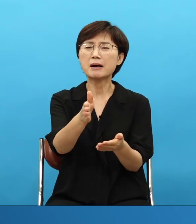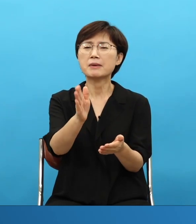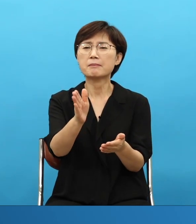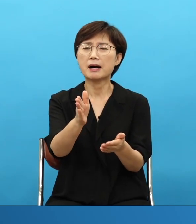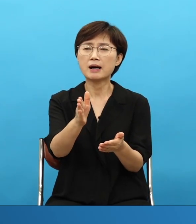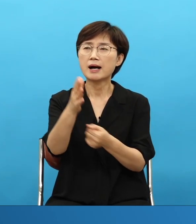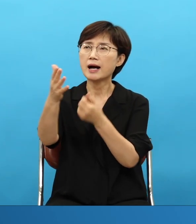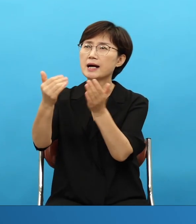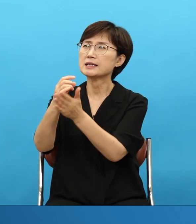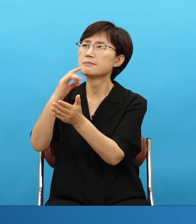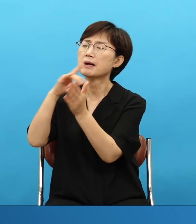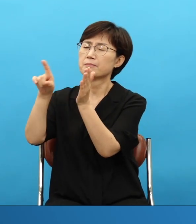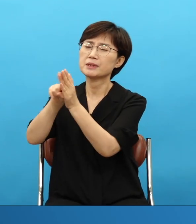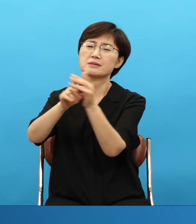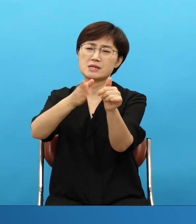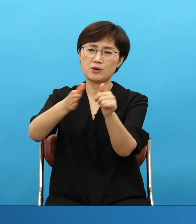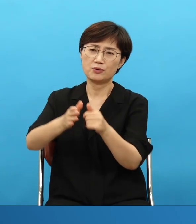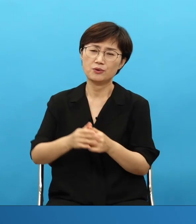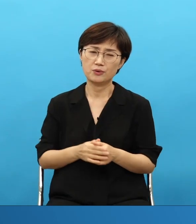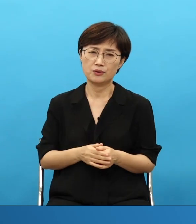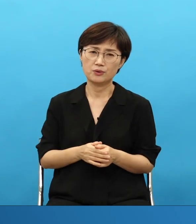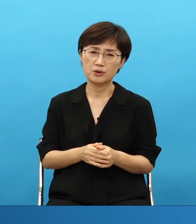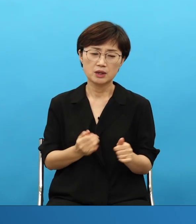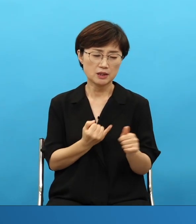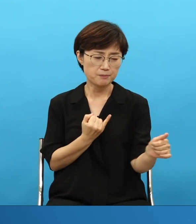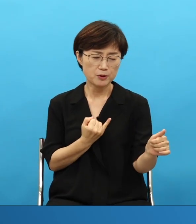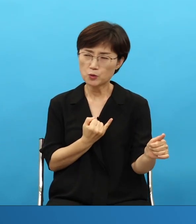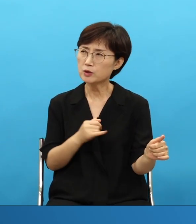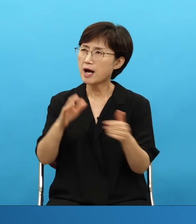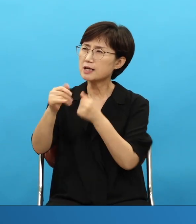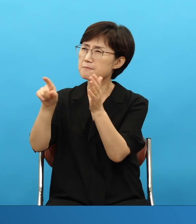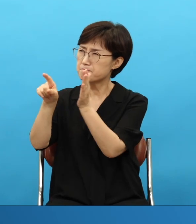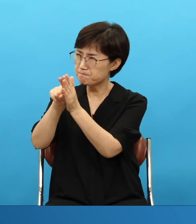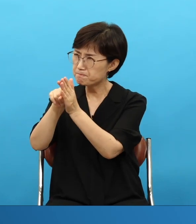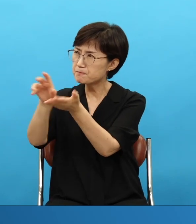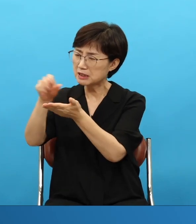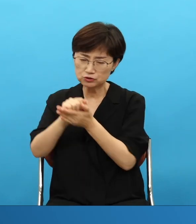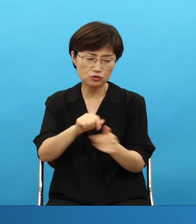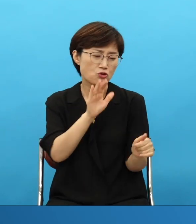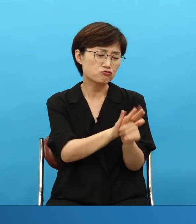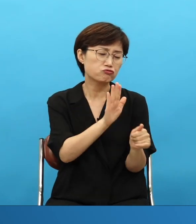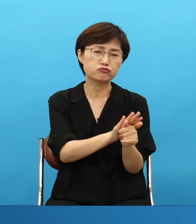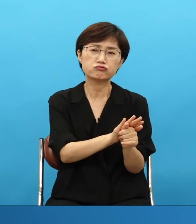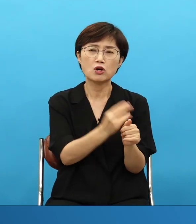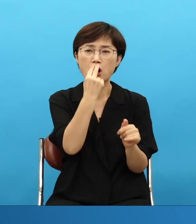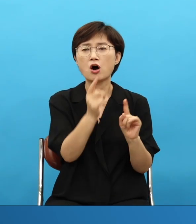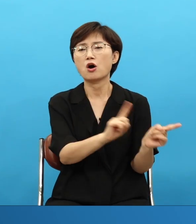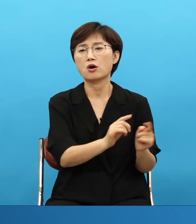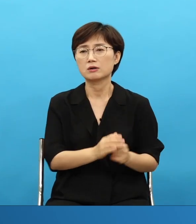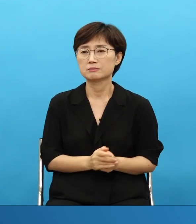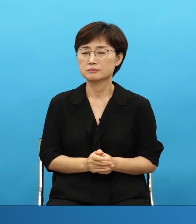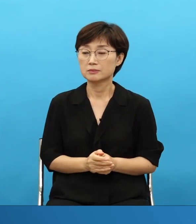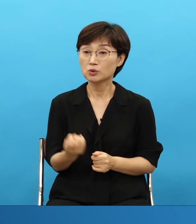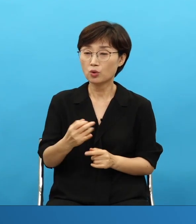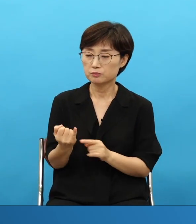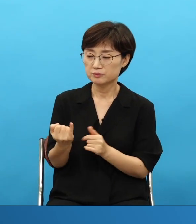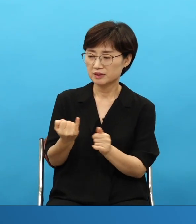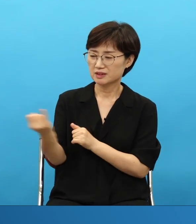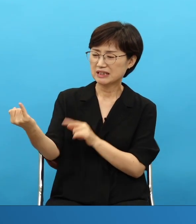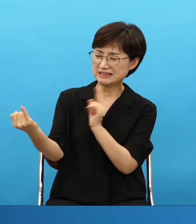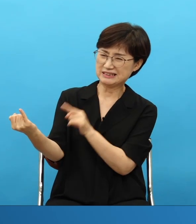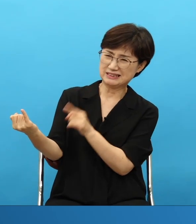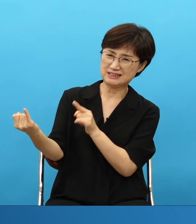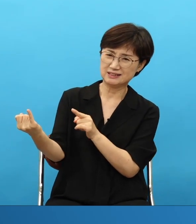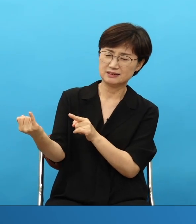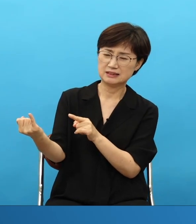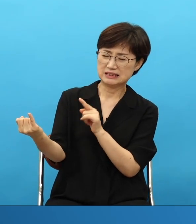하나님을 husband. 믿으세요. Believe in God. 그리고 남편 살리세요. And save your husband. 마누라가 어떠고 핑계입니다. My wife is this way.